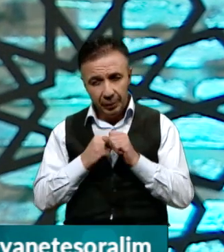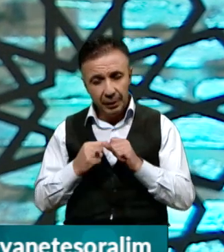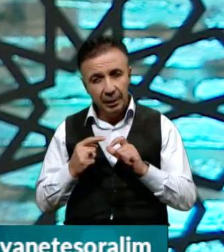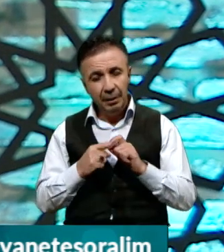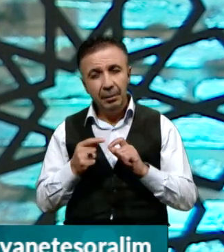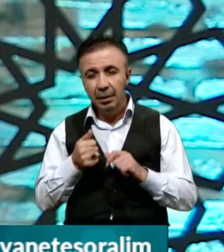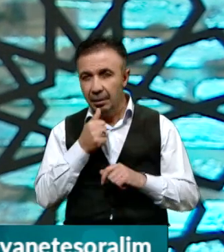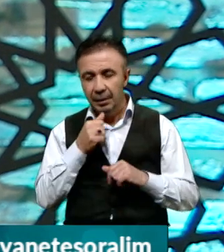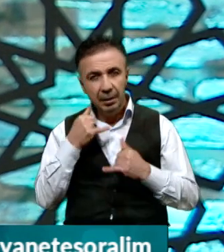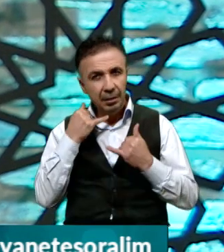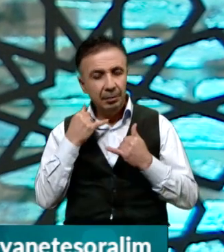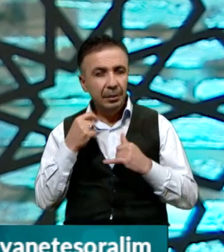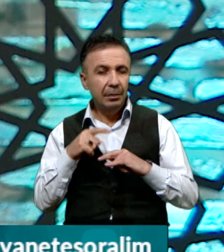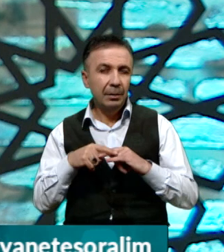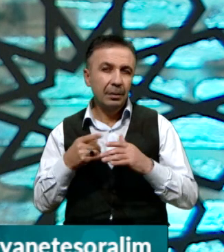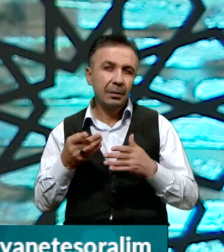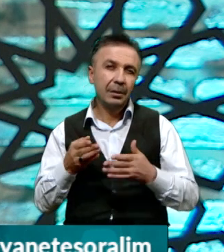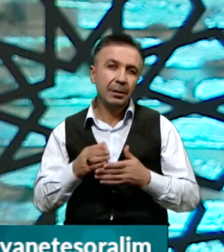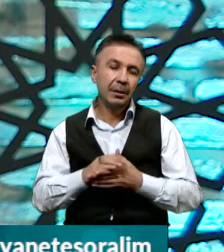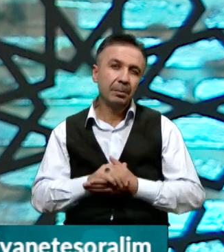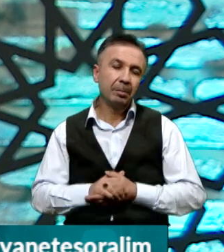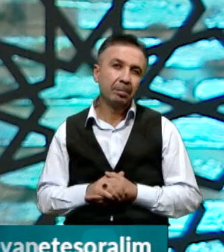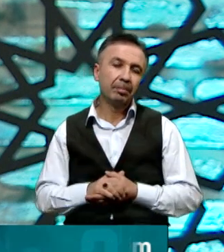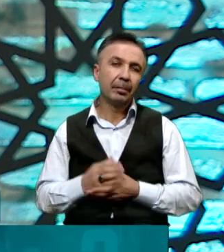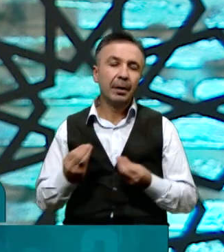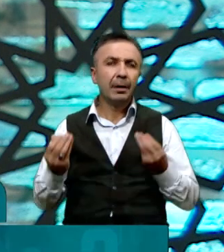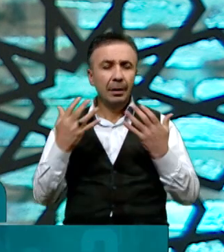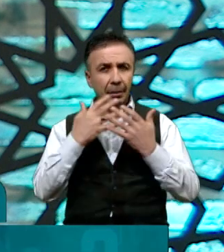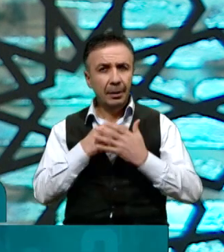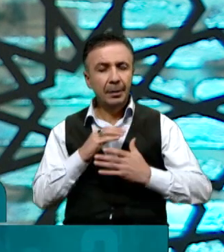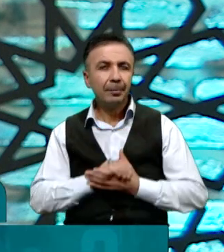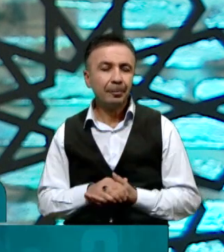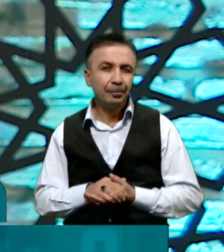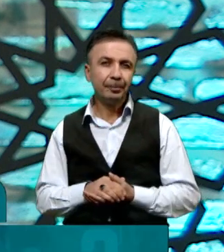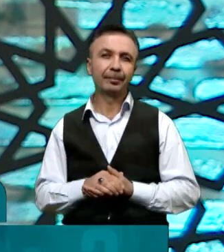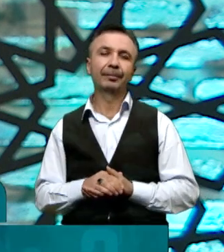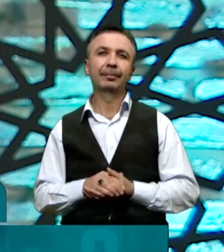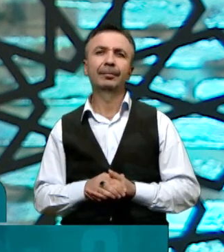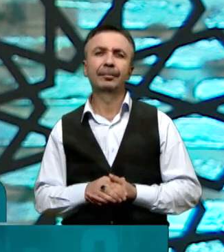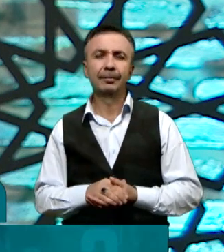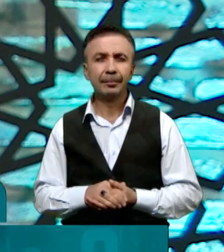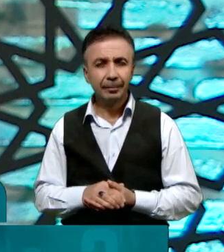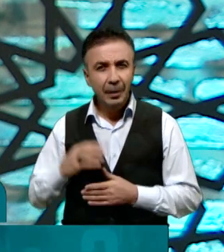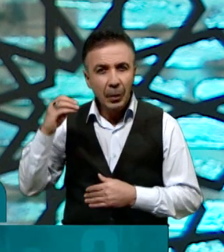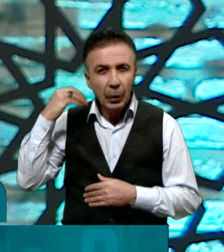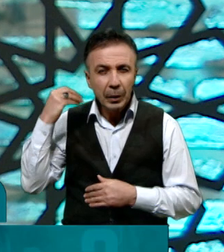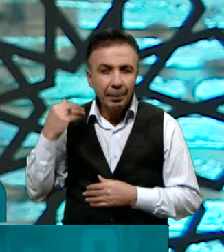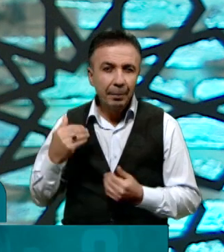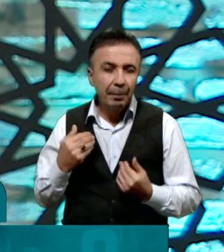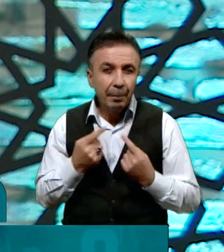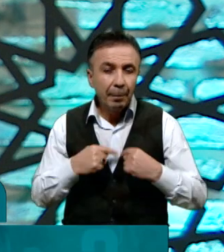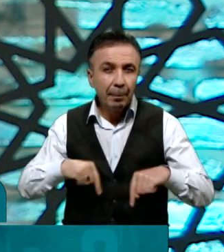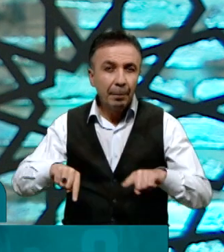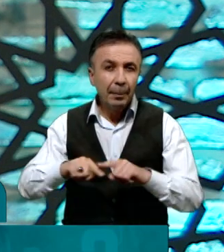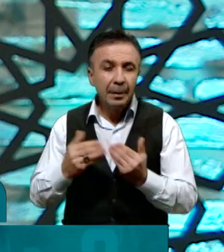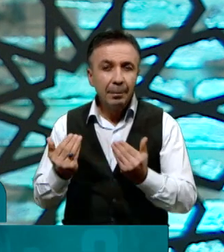attığımızda. Emrah Bey hoş geldiniz. İyi akşamlar hocam. Hayırlı akşamlar. Hocam bizim yetimle